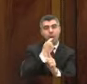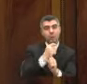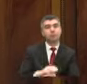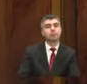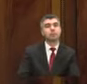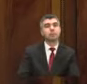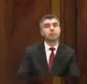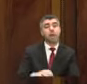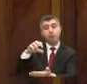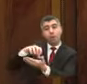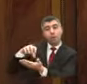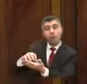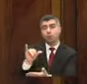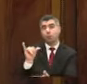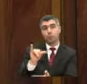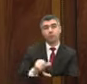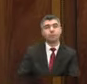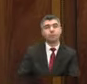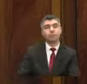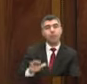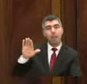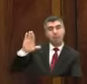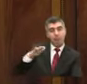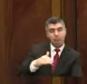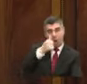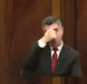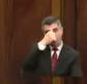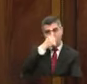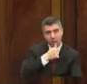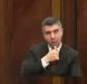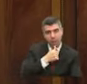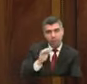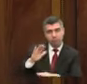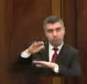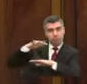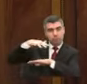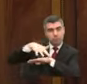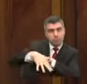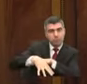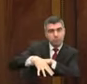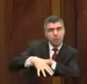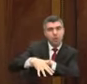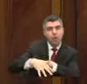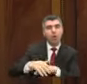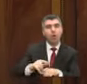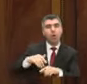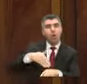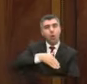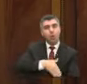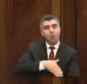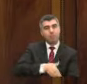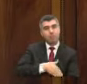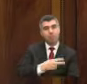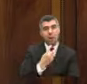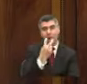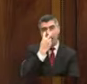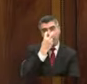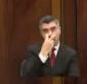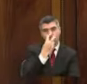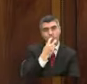المعنية: إقليم بني ملال، خنيفرة، أزيلال، فقي بن صالح، قلميم، العيون،